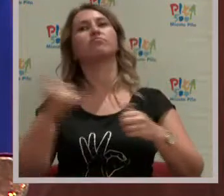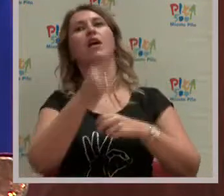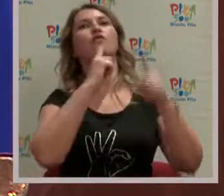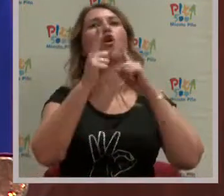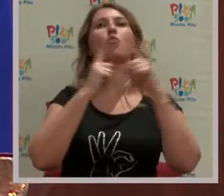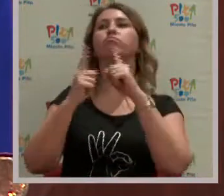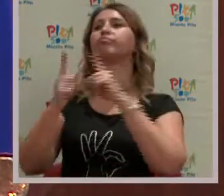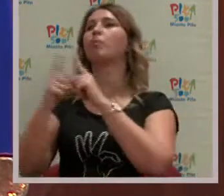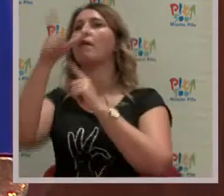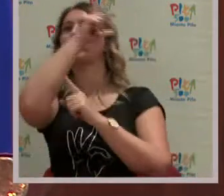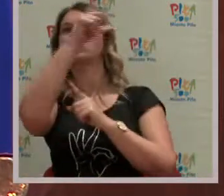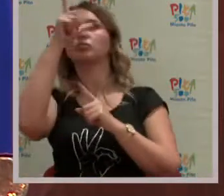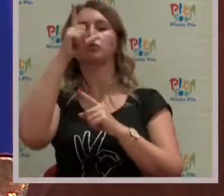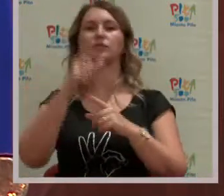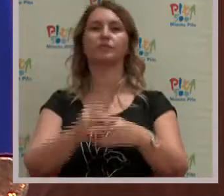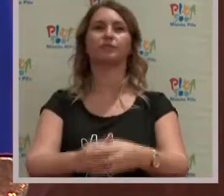prowadzić